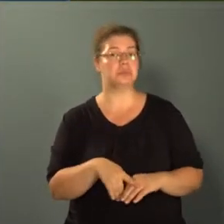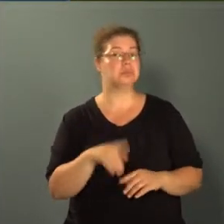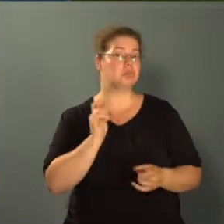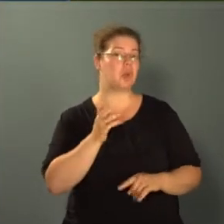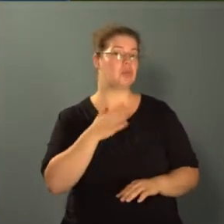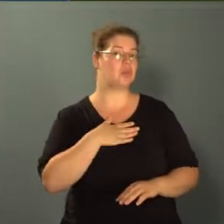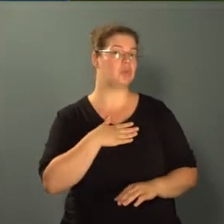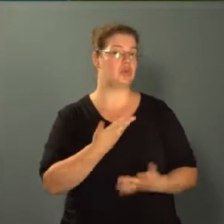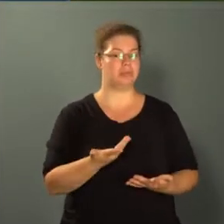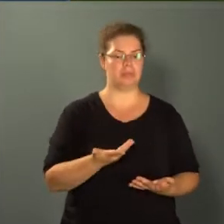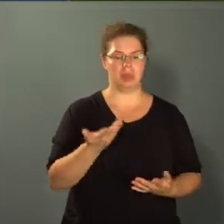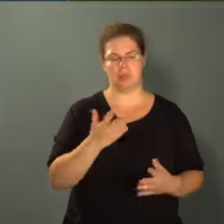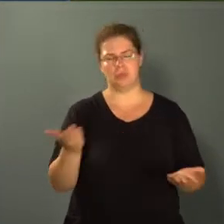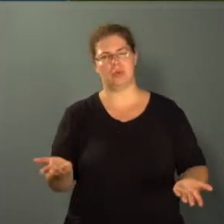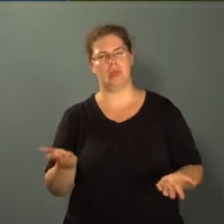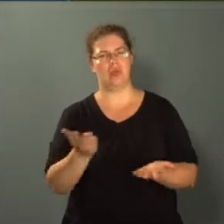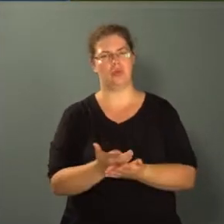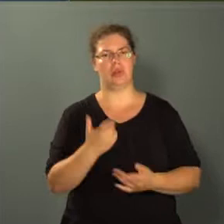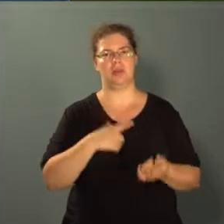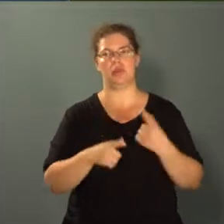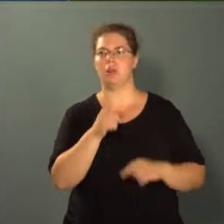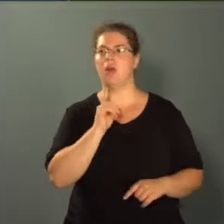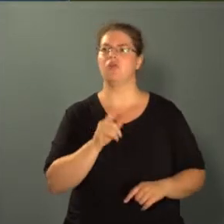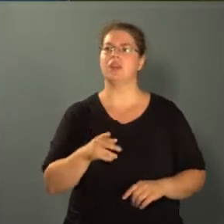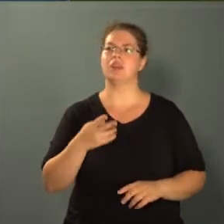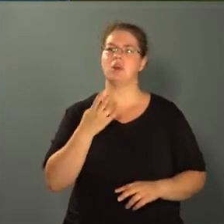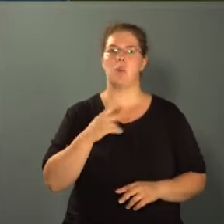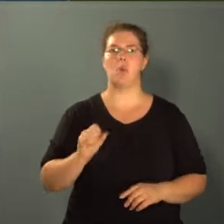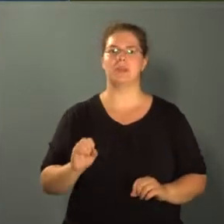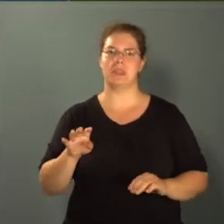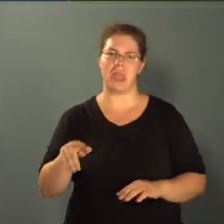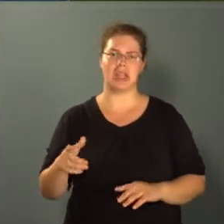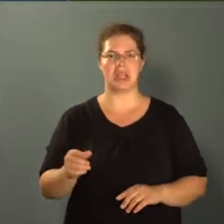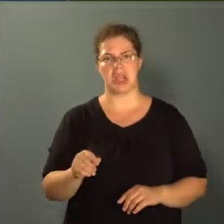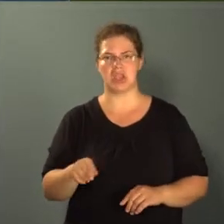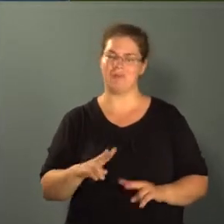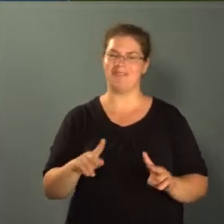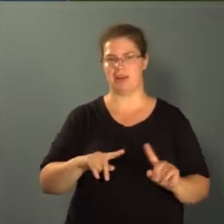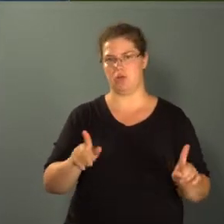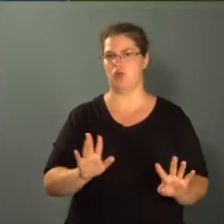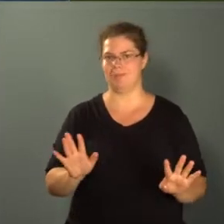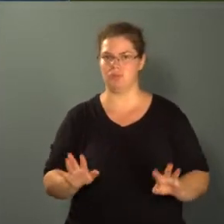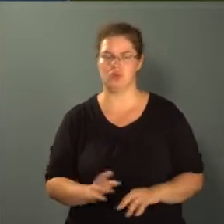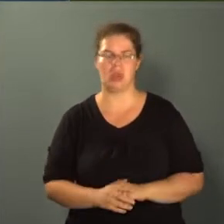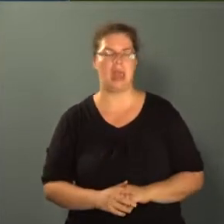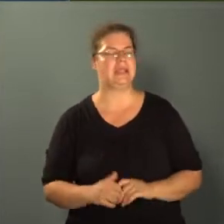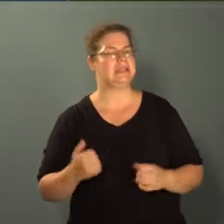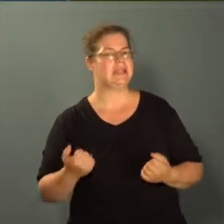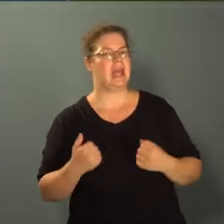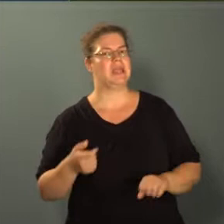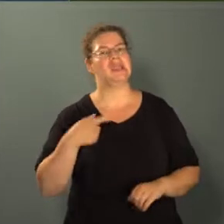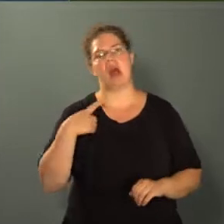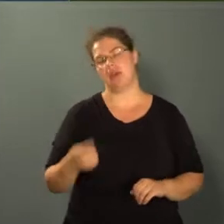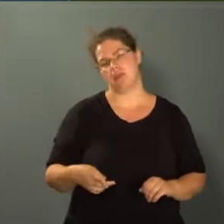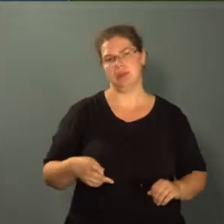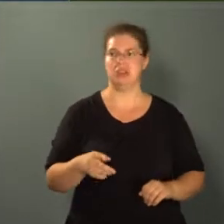Én azt gondolom, csak ha összehasonlítom sajnos a fradi U19-el, azért vannak azért különbségek. Tehát nagyon nehéz itt